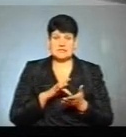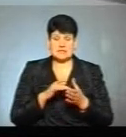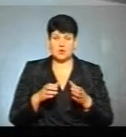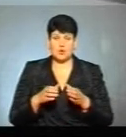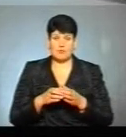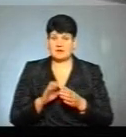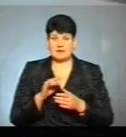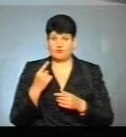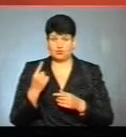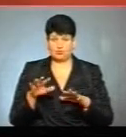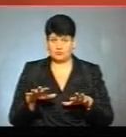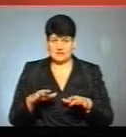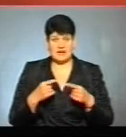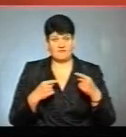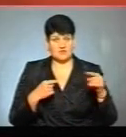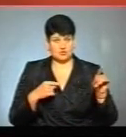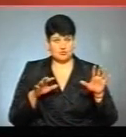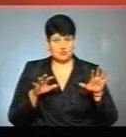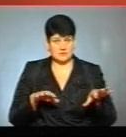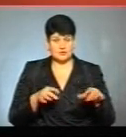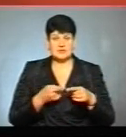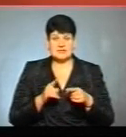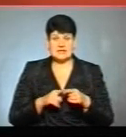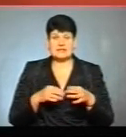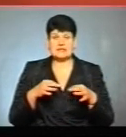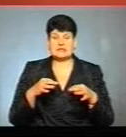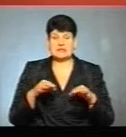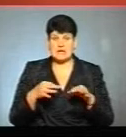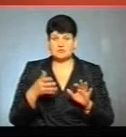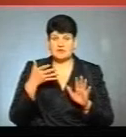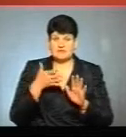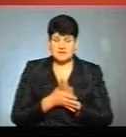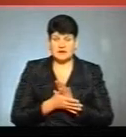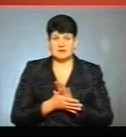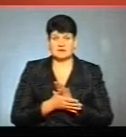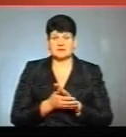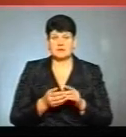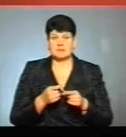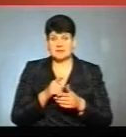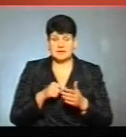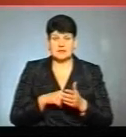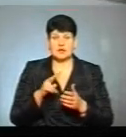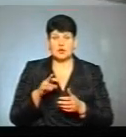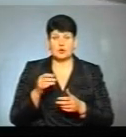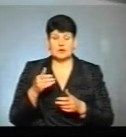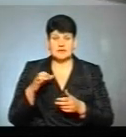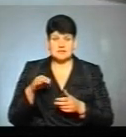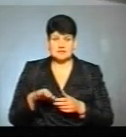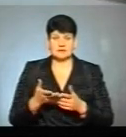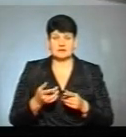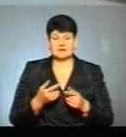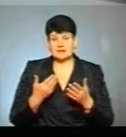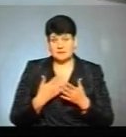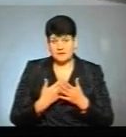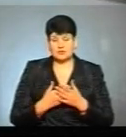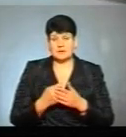не в одному місці, а в іншому тепер, то це лише транспортні витрати чи якісь так, ще питання логістики, належної організації. Безперечно, що на